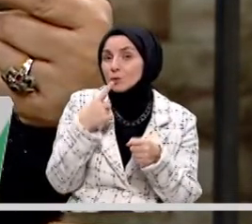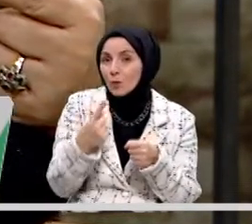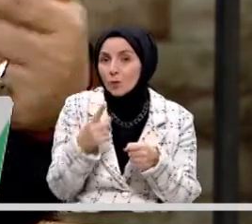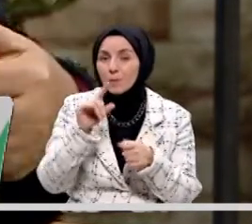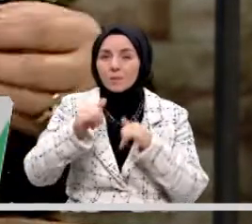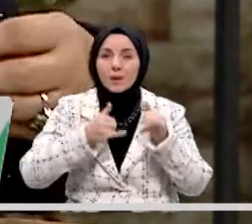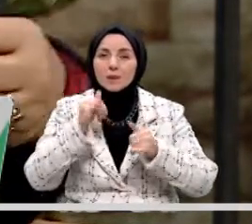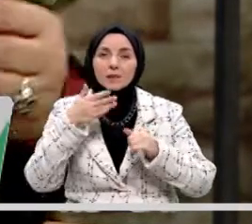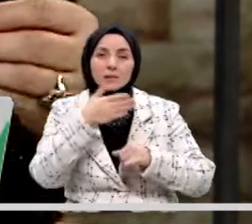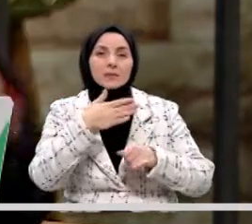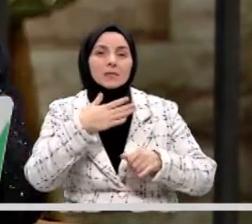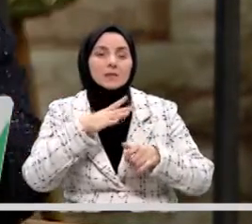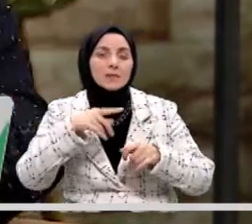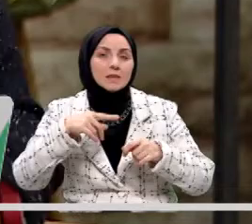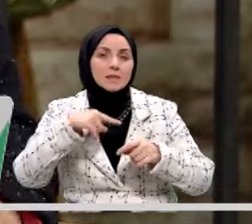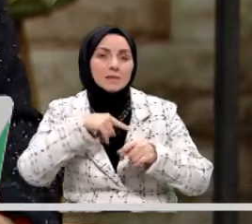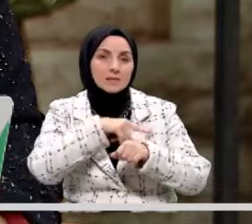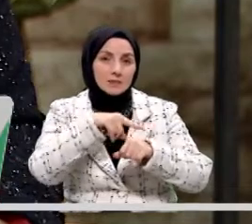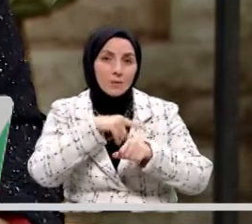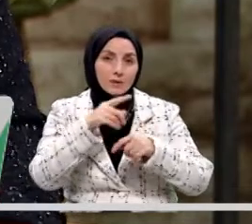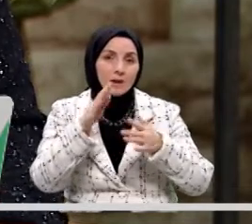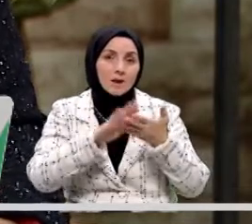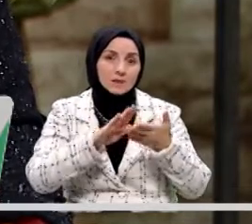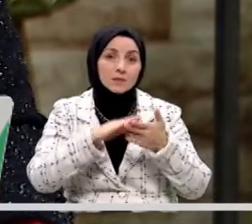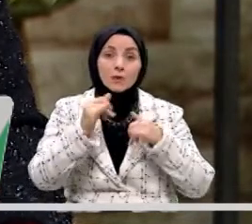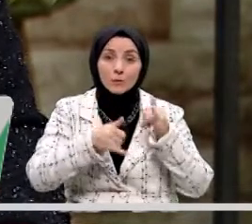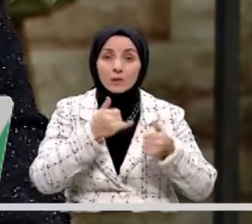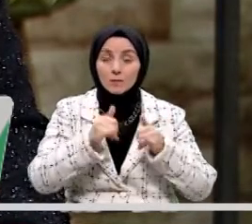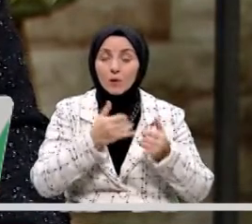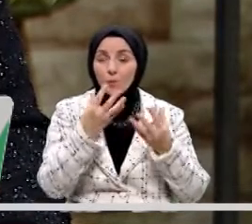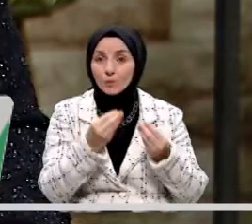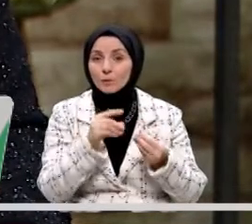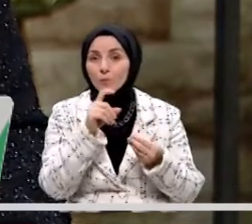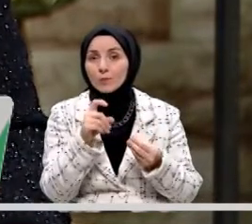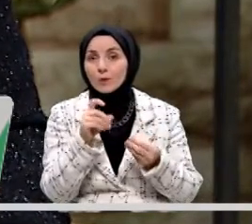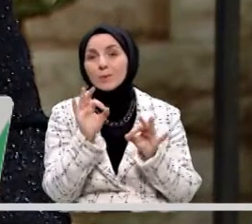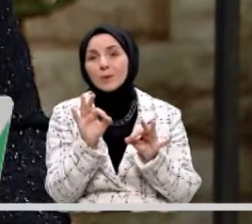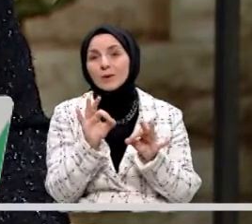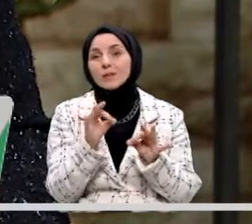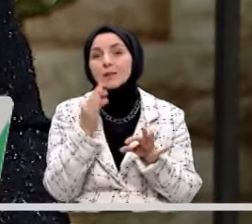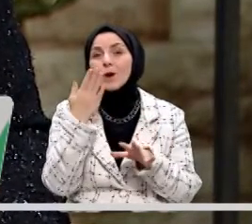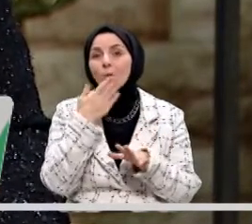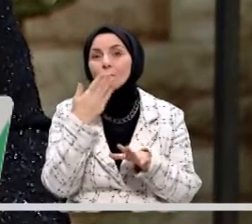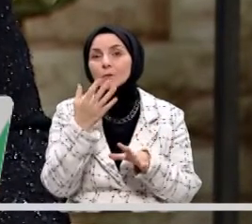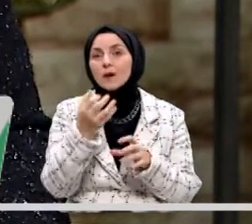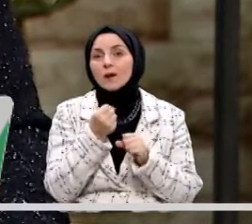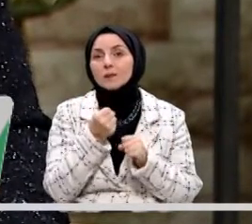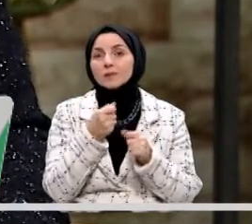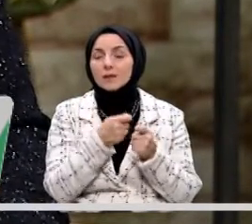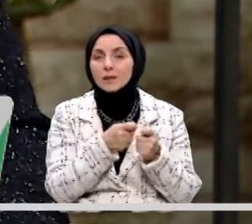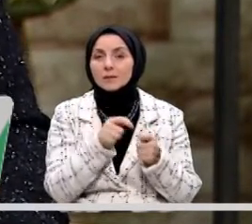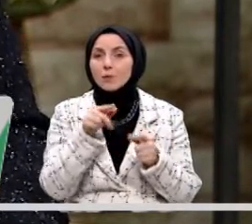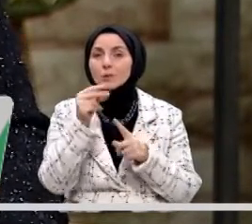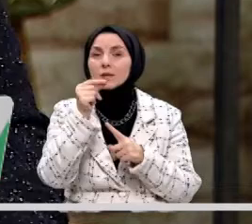ifade edebiliyor mu Ya da bir akraba ilişkisini kendini ifade edebiliyor Eğer böyle bir çocuksa okuldaki aldığı eğitim onu